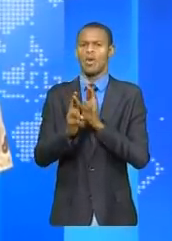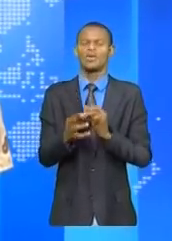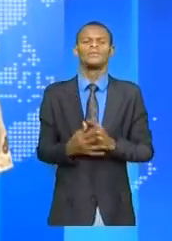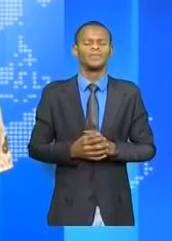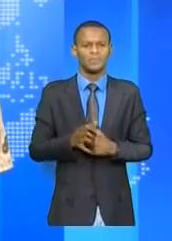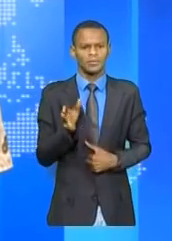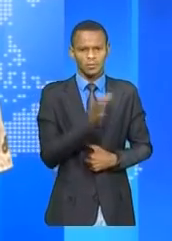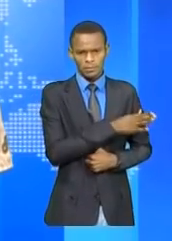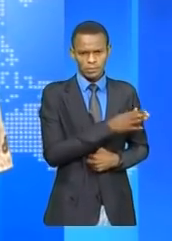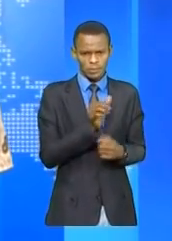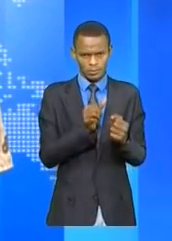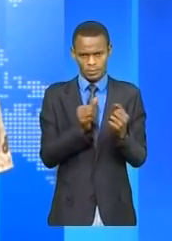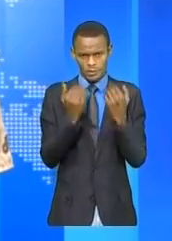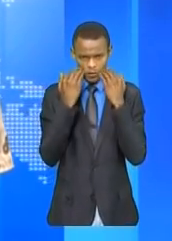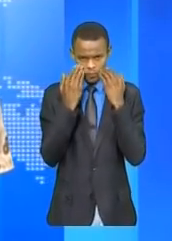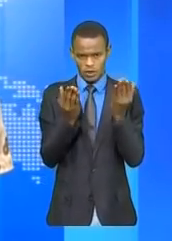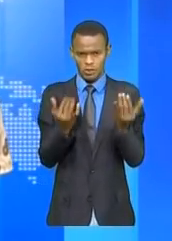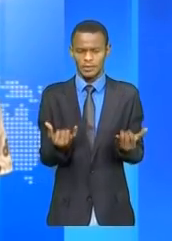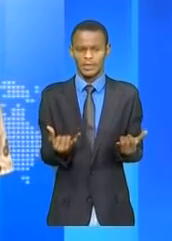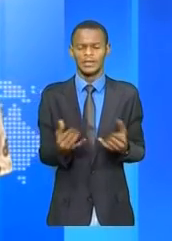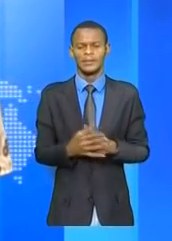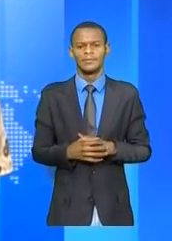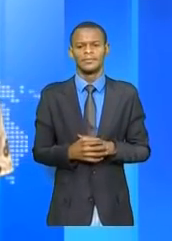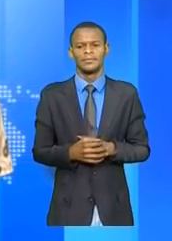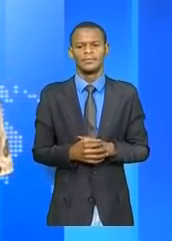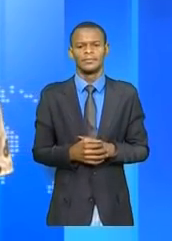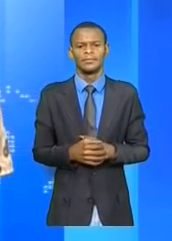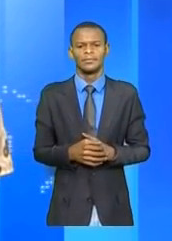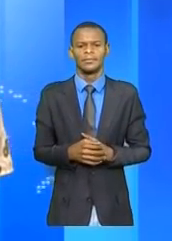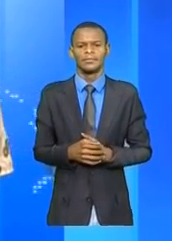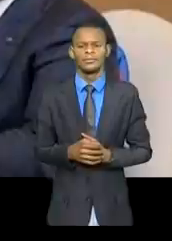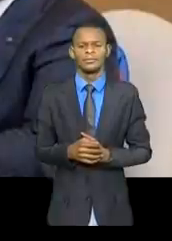Suivez à présent cet élément que nous propose la réalisation.